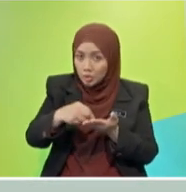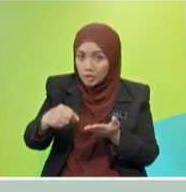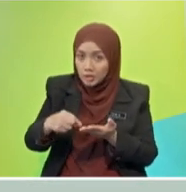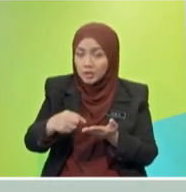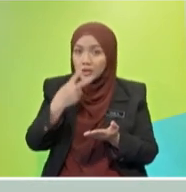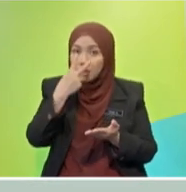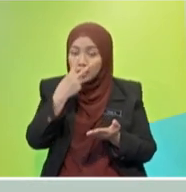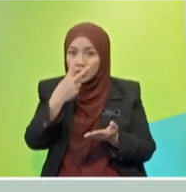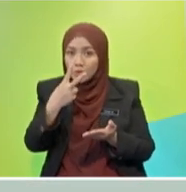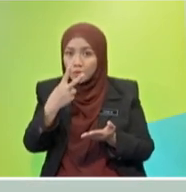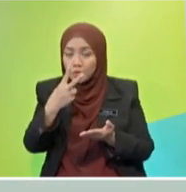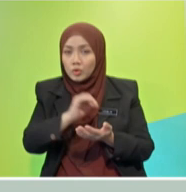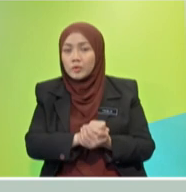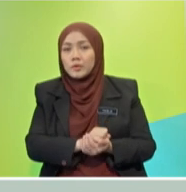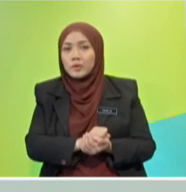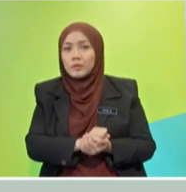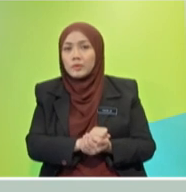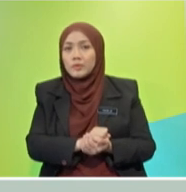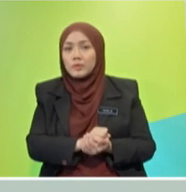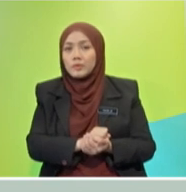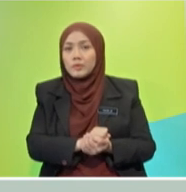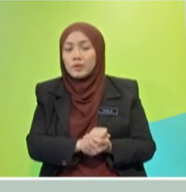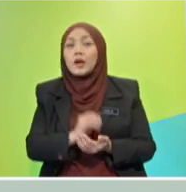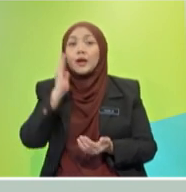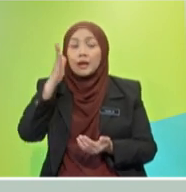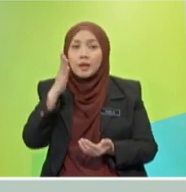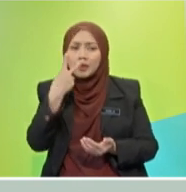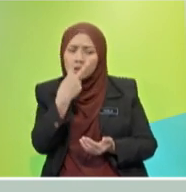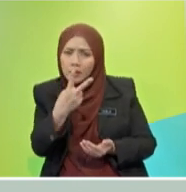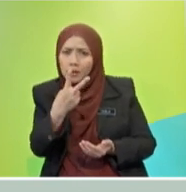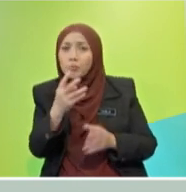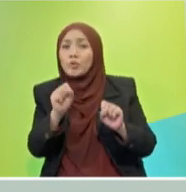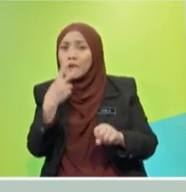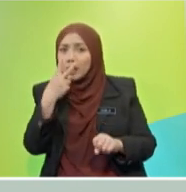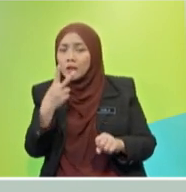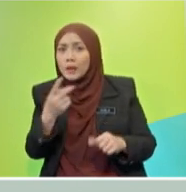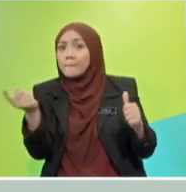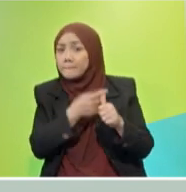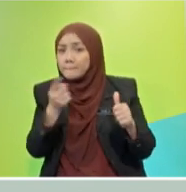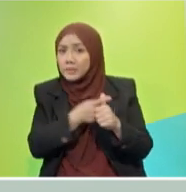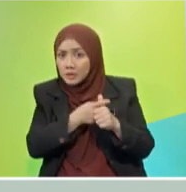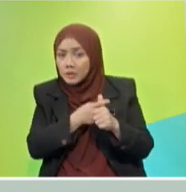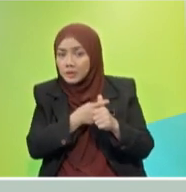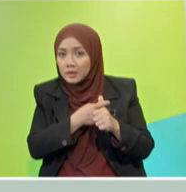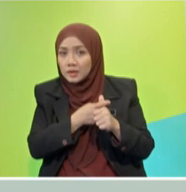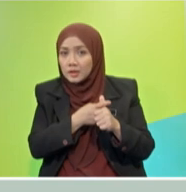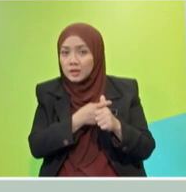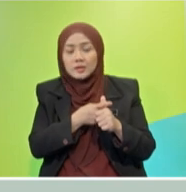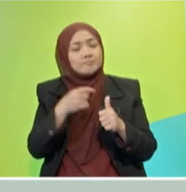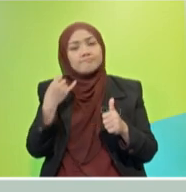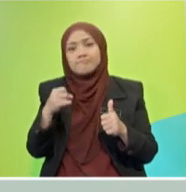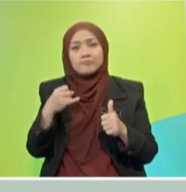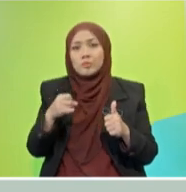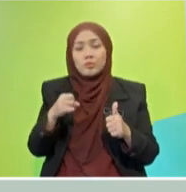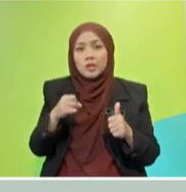catatan hasil itu kita akan tapati yang pertama tidak boleh dituai